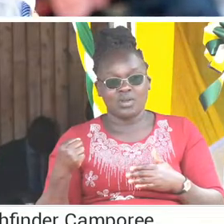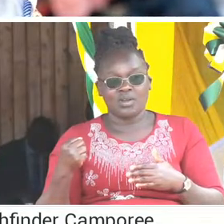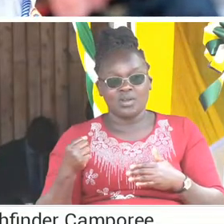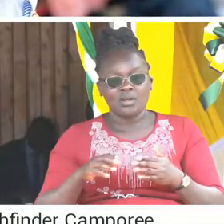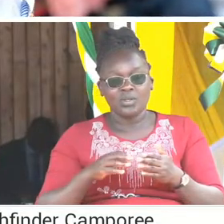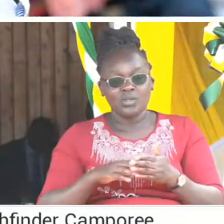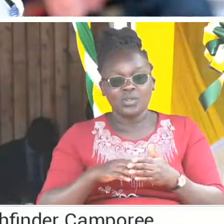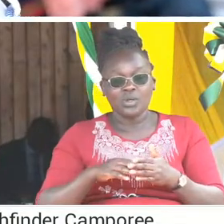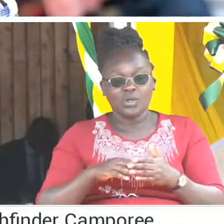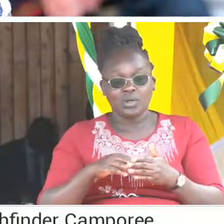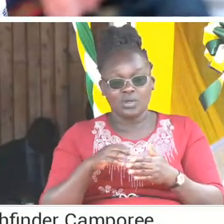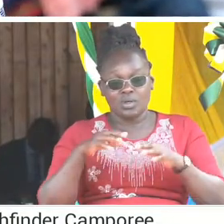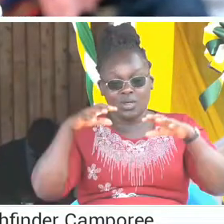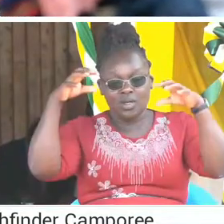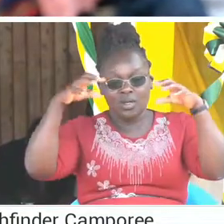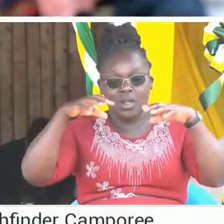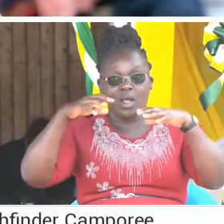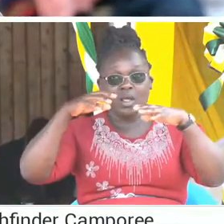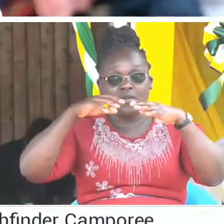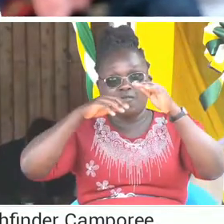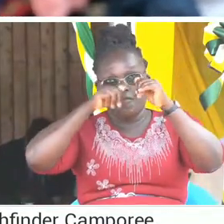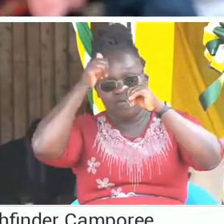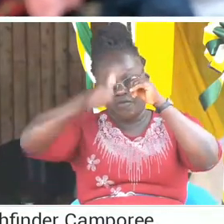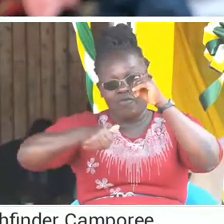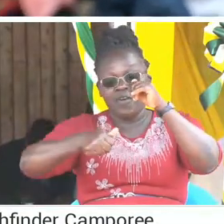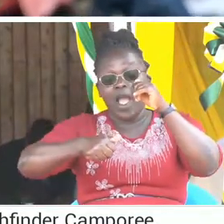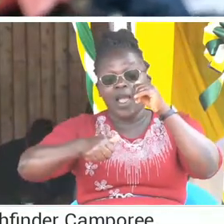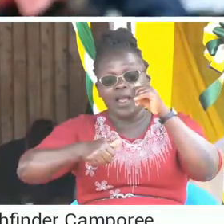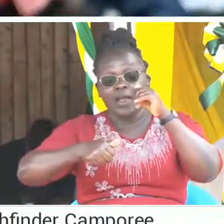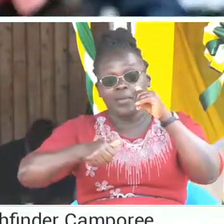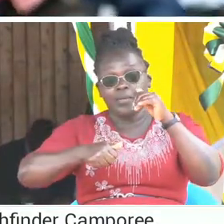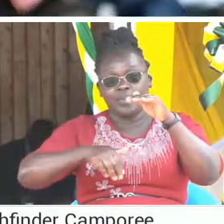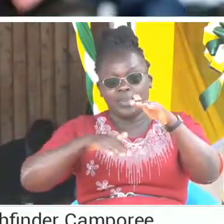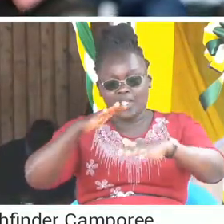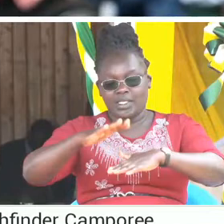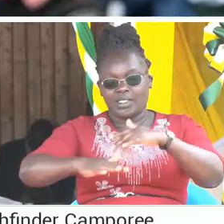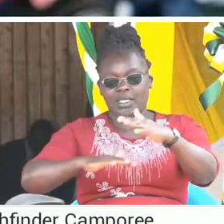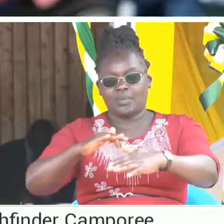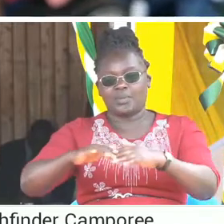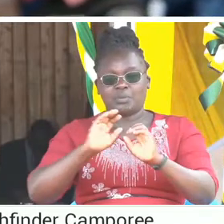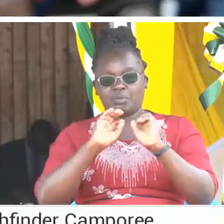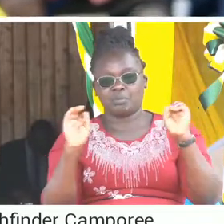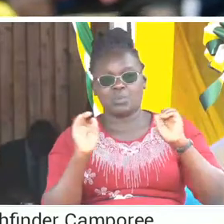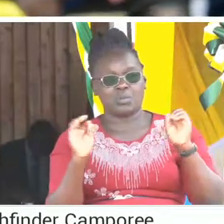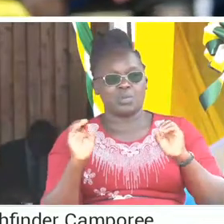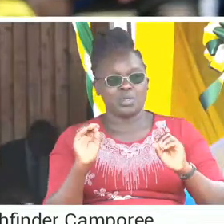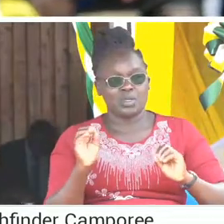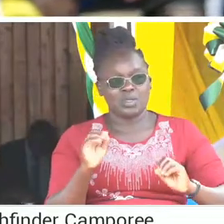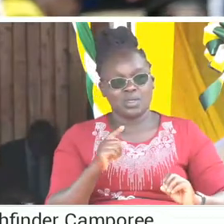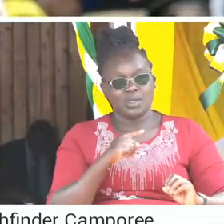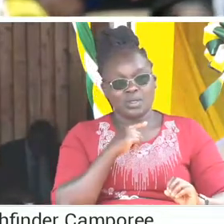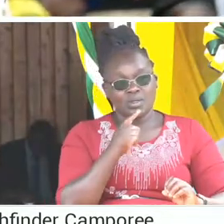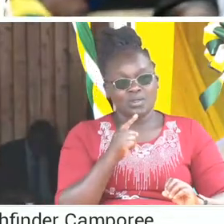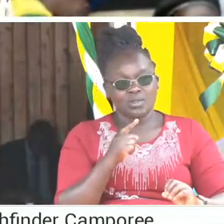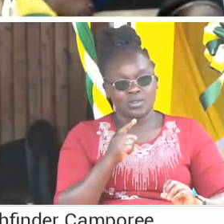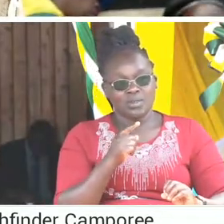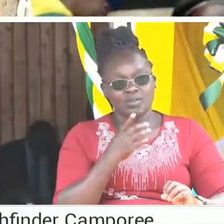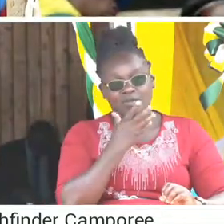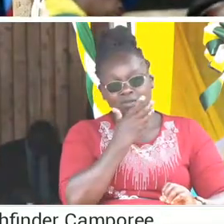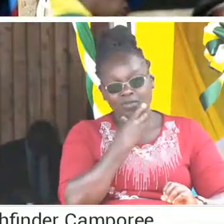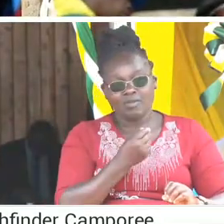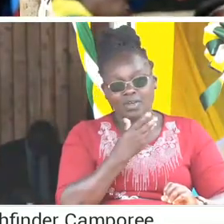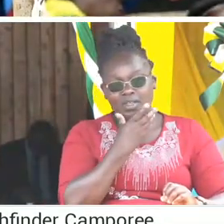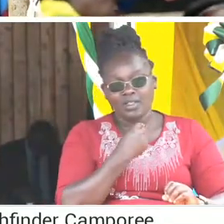ni mbali. Mtoto akaanza kulia. Daddy, daddy haitiki. Daddy, daddy haitiki. Kumbe baba alikuwa anafanya kitu. Baba